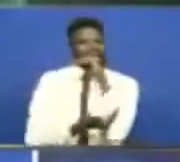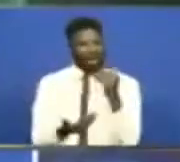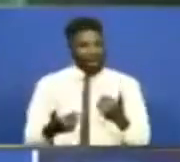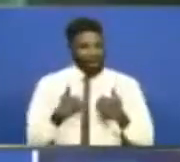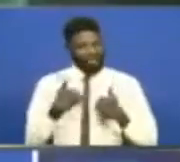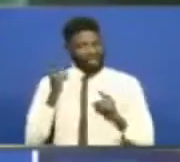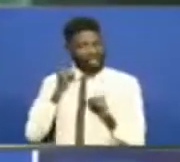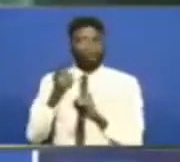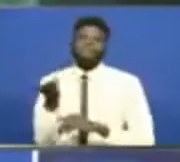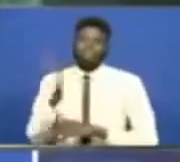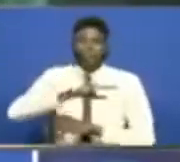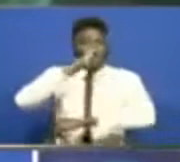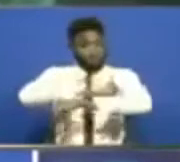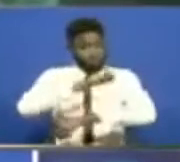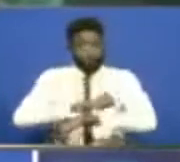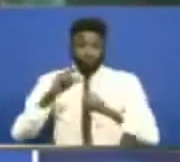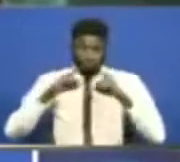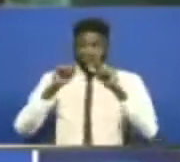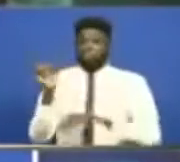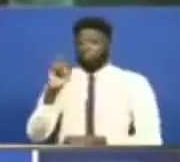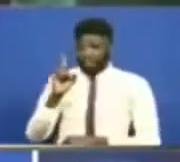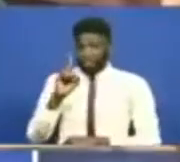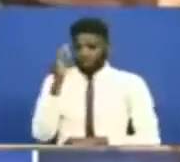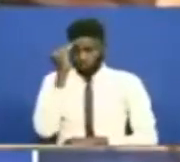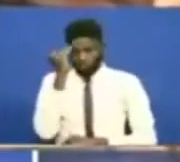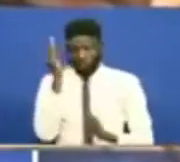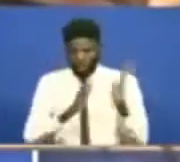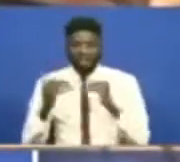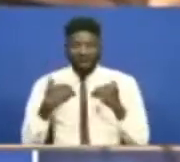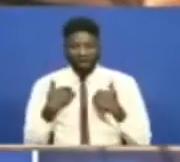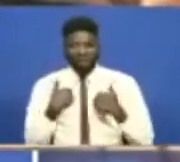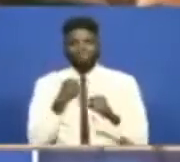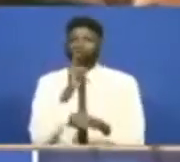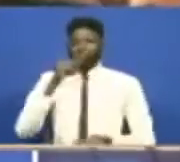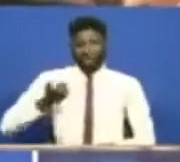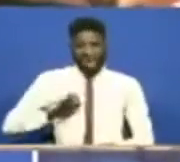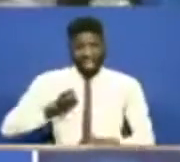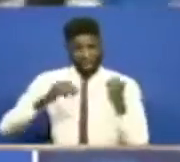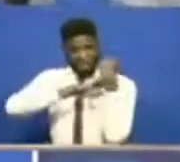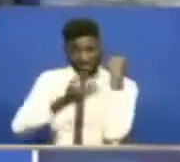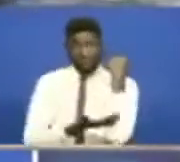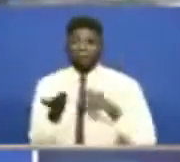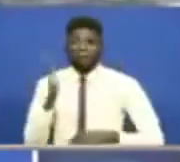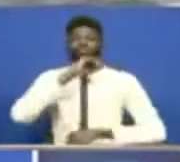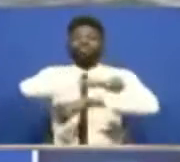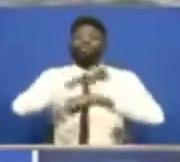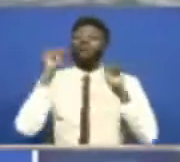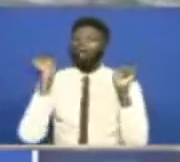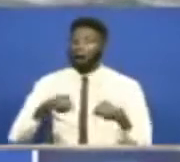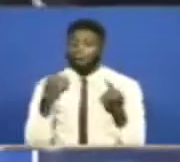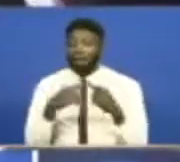wanafunzi shuleni, ikisema wizara hiyo imeweka mazingira mwafaka kwa wanafunzi hao wa kike kurejea shuleni. Lakini huku serikali